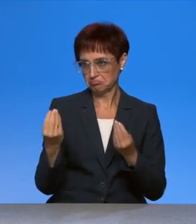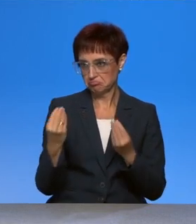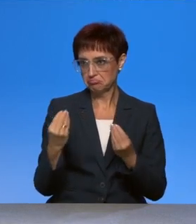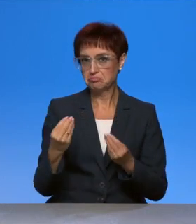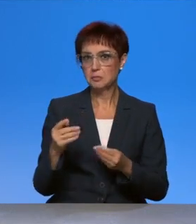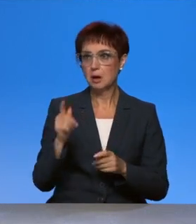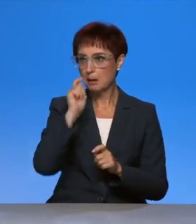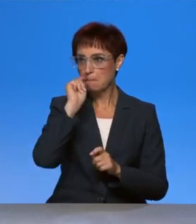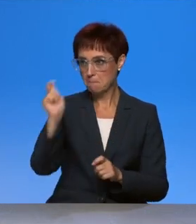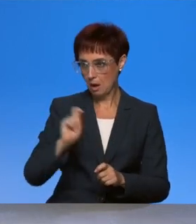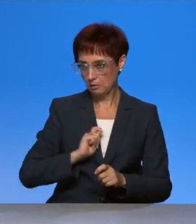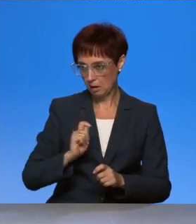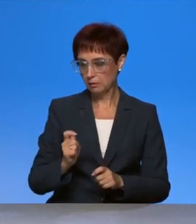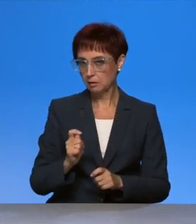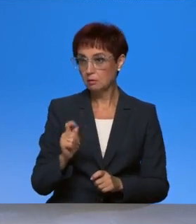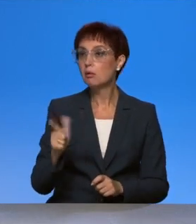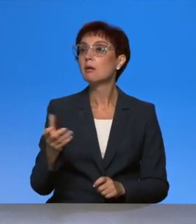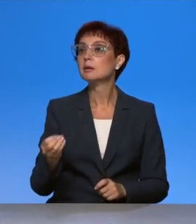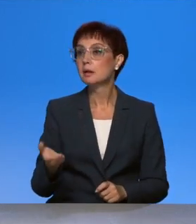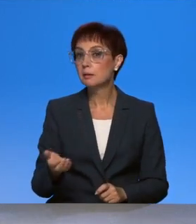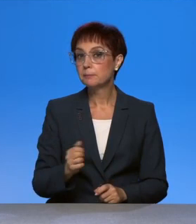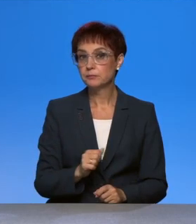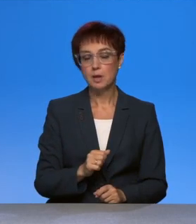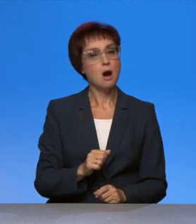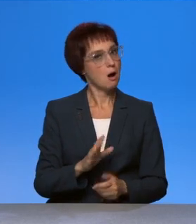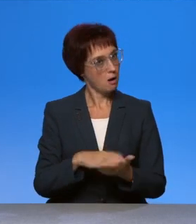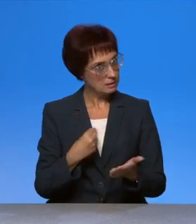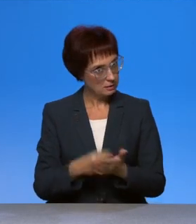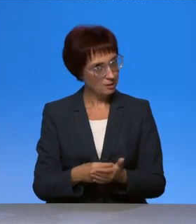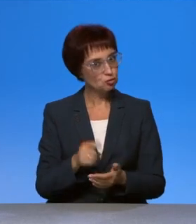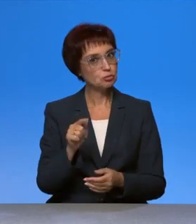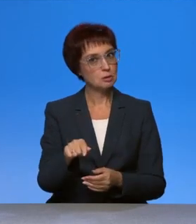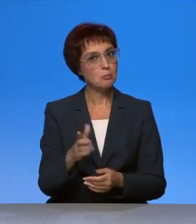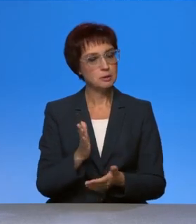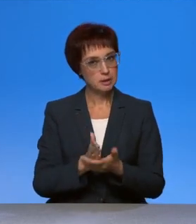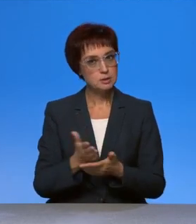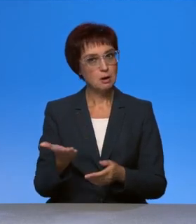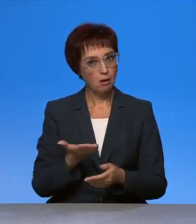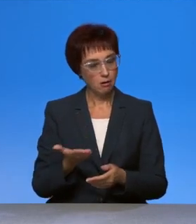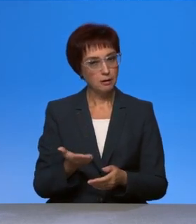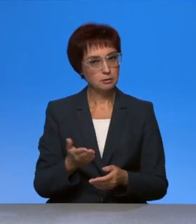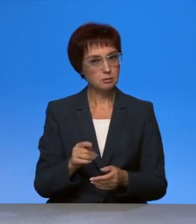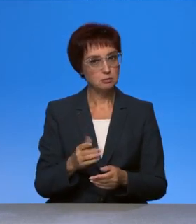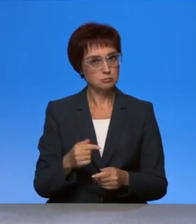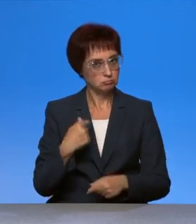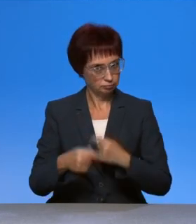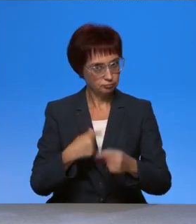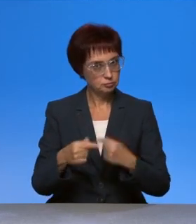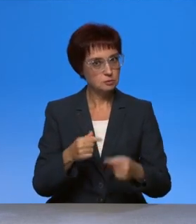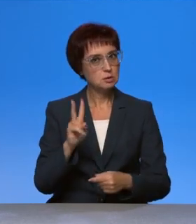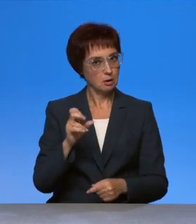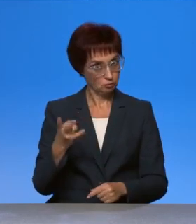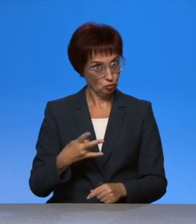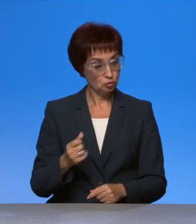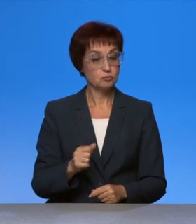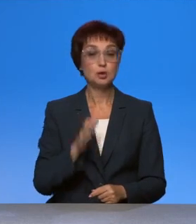Существует некая процедура, как зайти, скажем так, в такое общество? Я объясню просто немножко понимание. Дело в том, что когда вы приходите к ним на